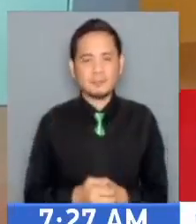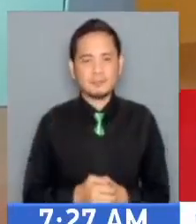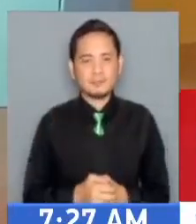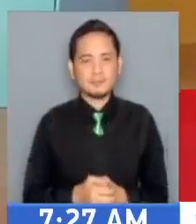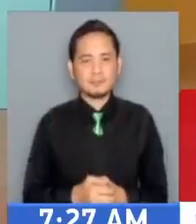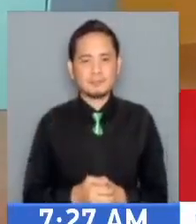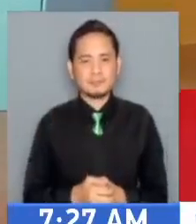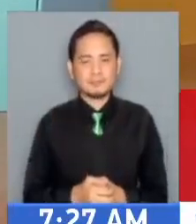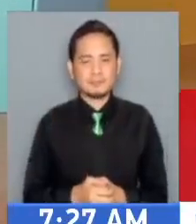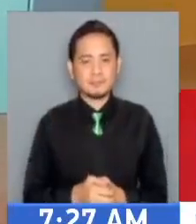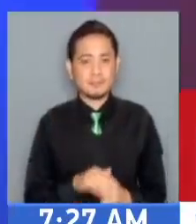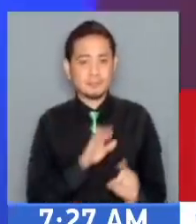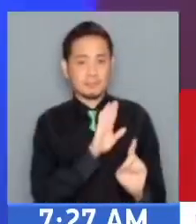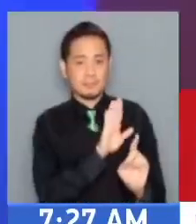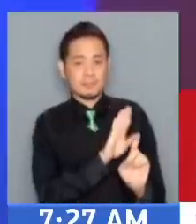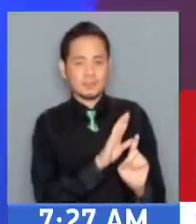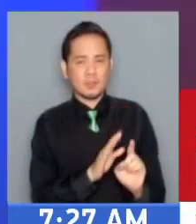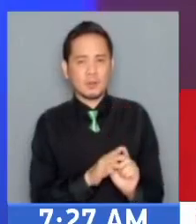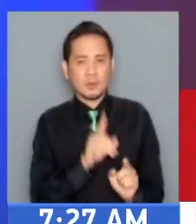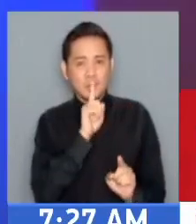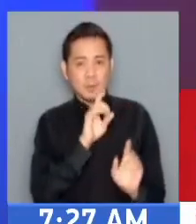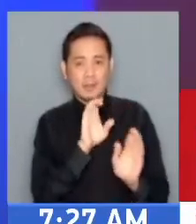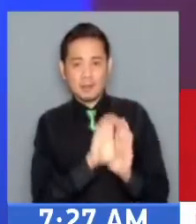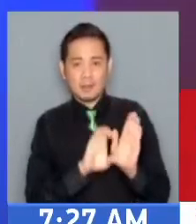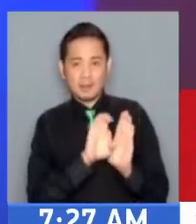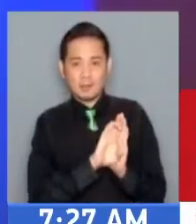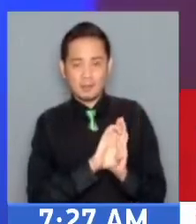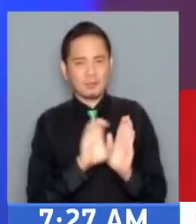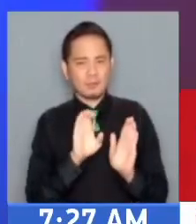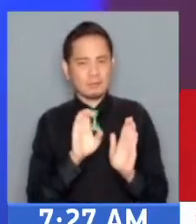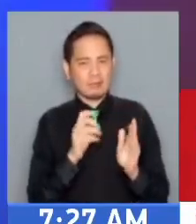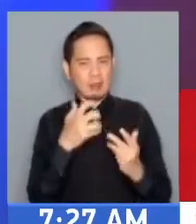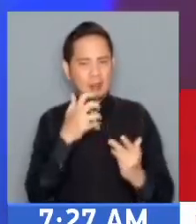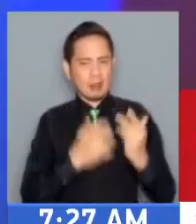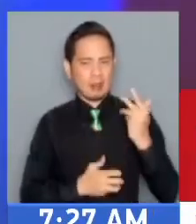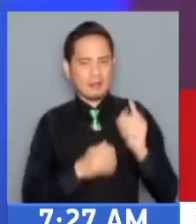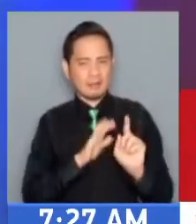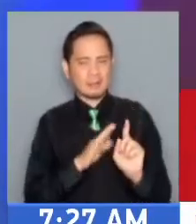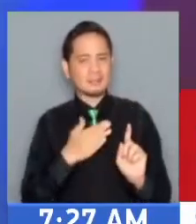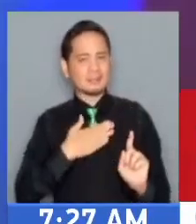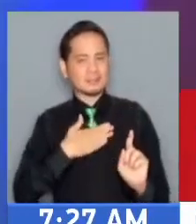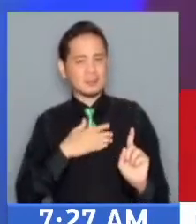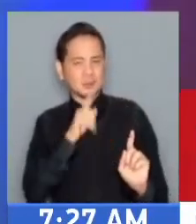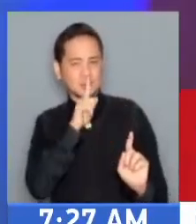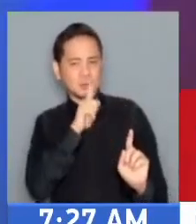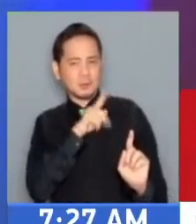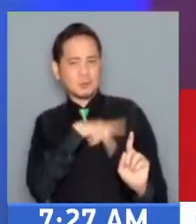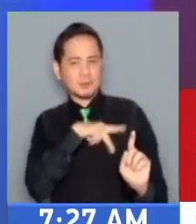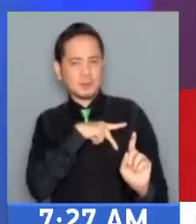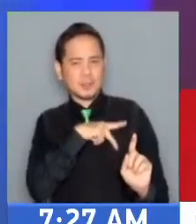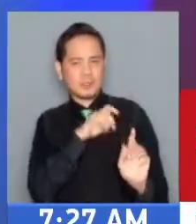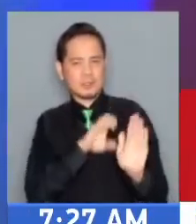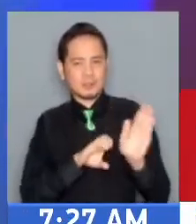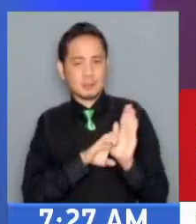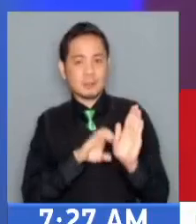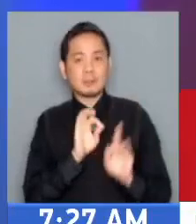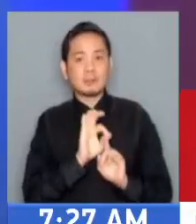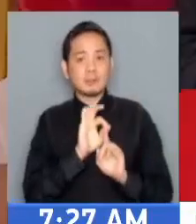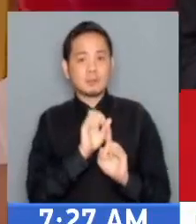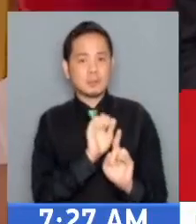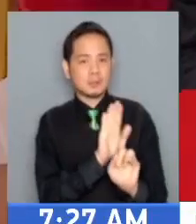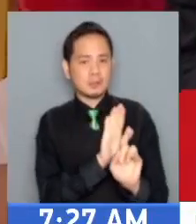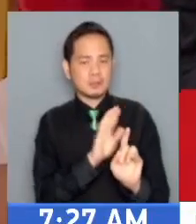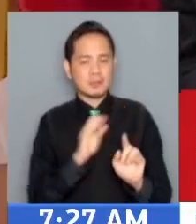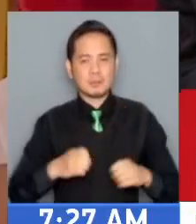tunay niyang pagkatao ang karakter niyang si Reds, lalo na sa pag-i-express ng emotion at mga desisyon. Napag-usapan din ang